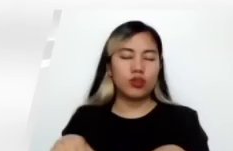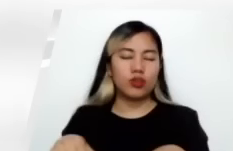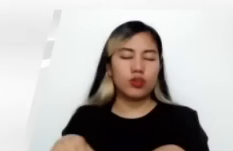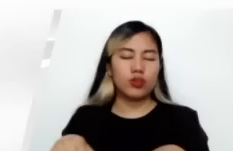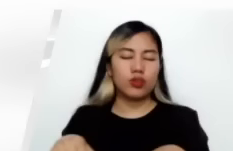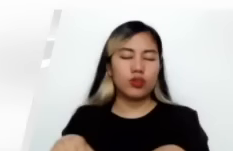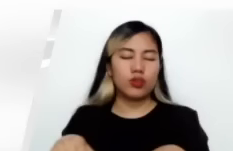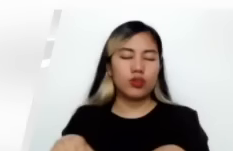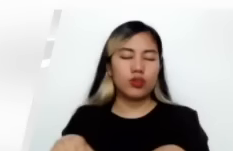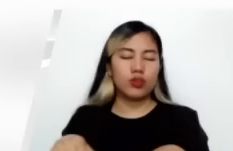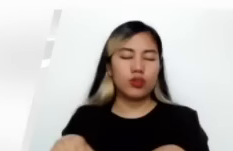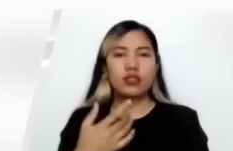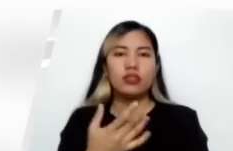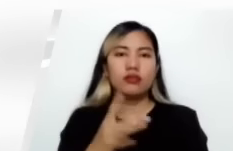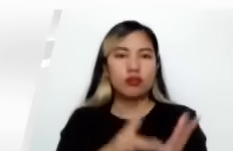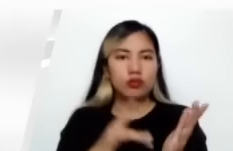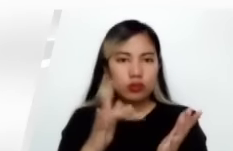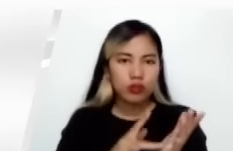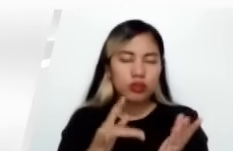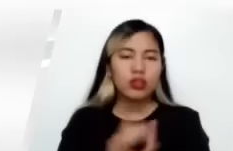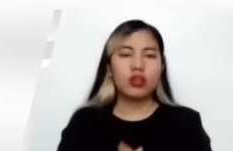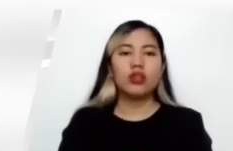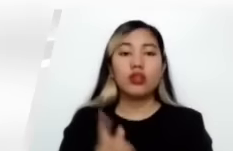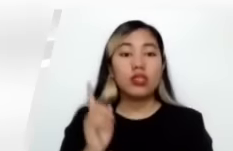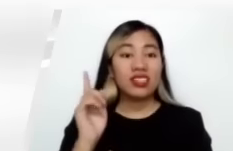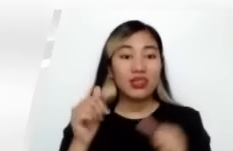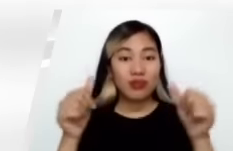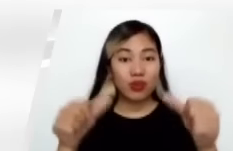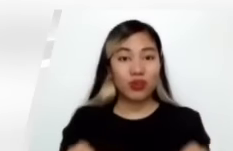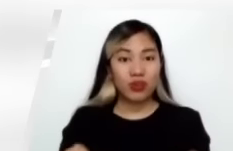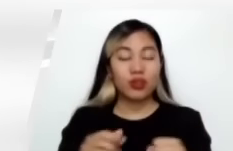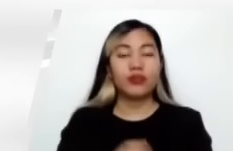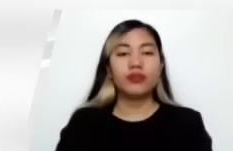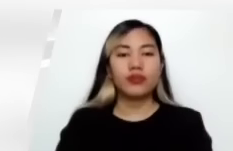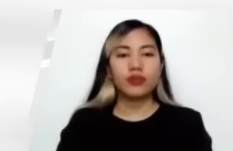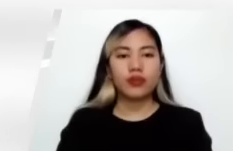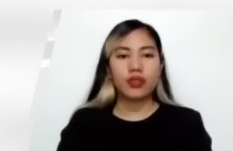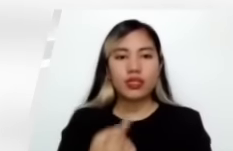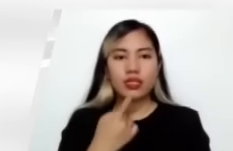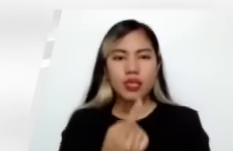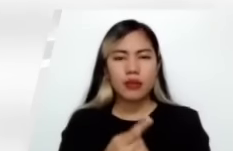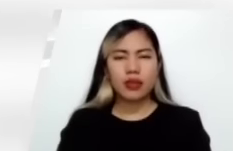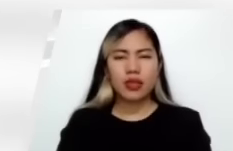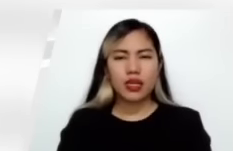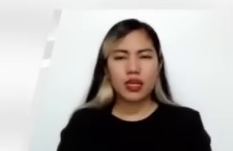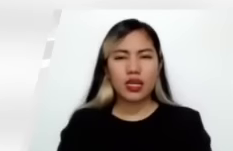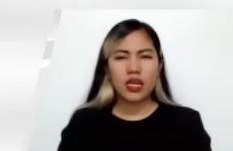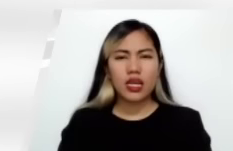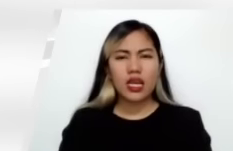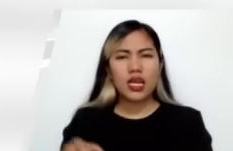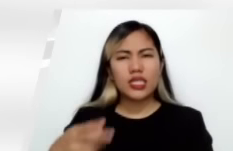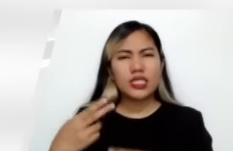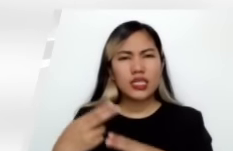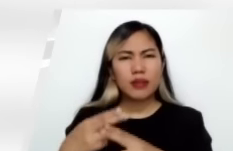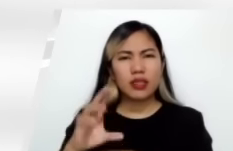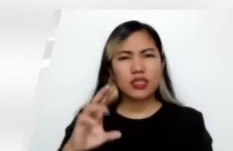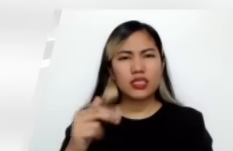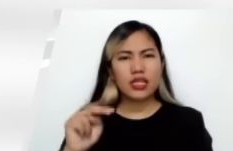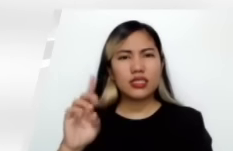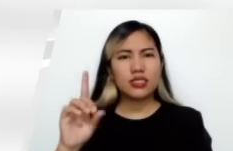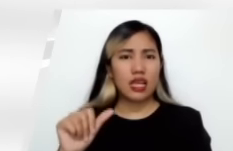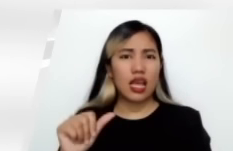Neri. Sa post ni Chito, nabanggit niya ang isang tsanda na may-ari umano ng Dermacare. Sa kanya raw napunta